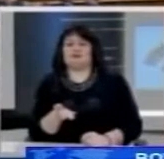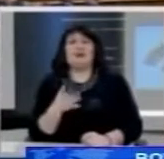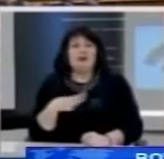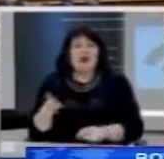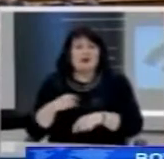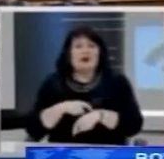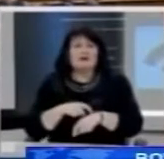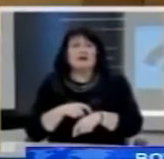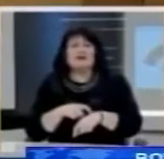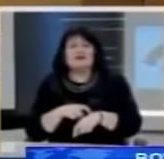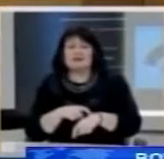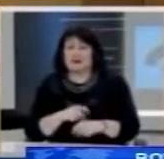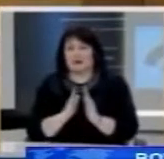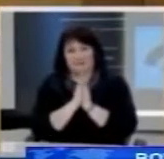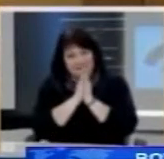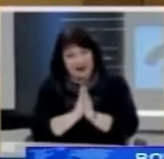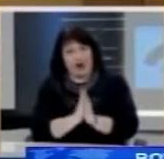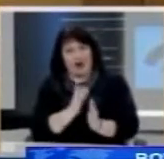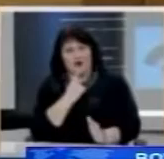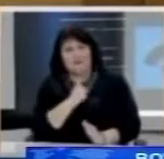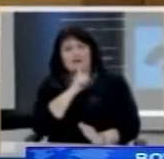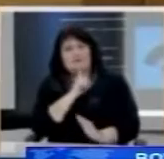Πρόθυμη τώρα. Παρακαλώ, είπα.